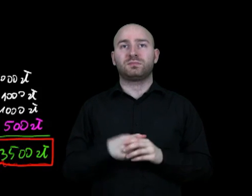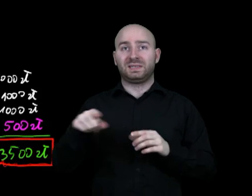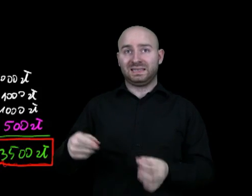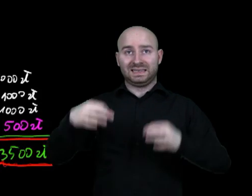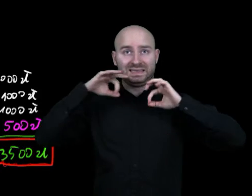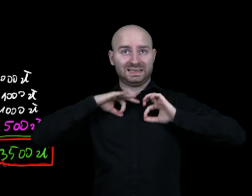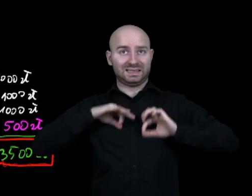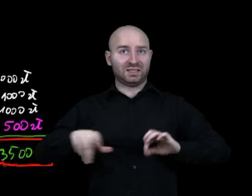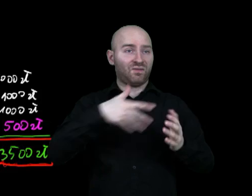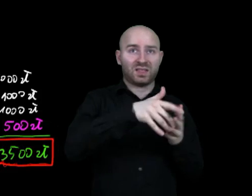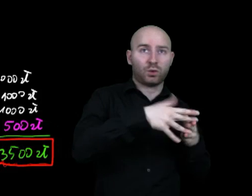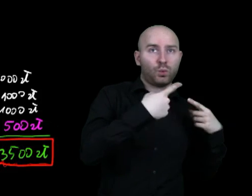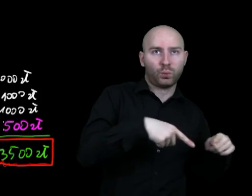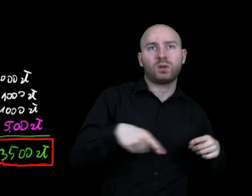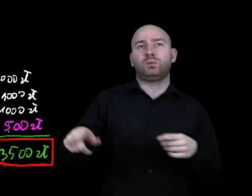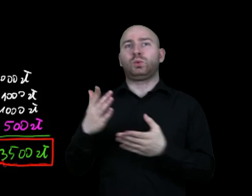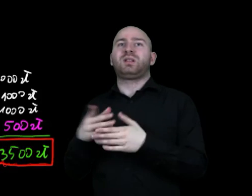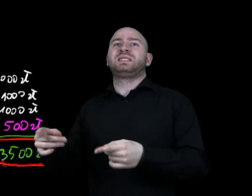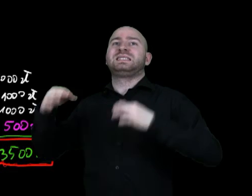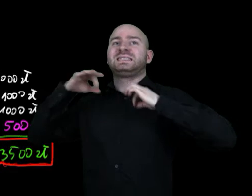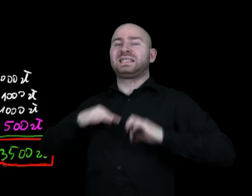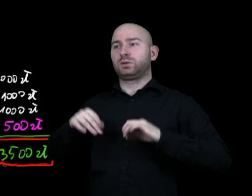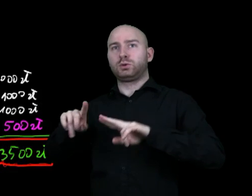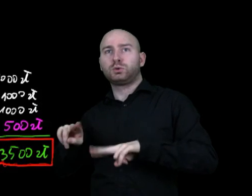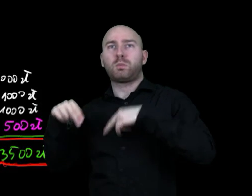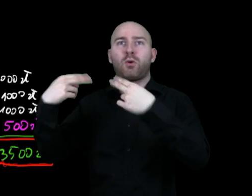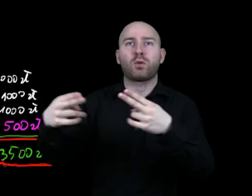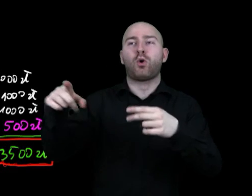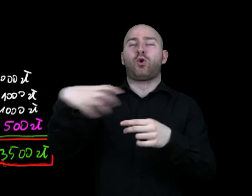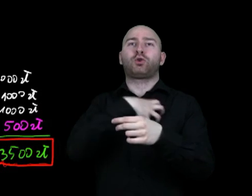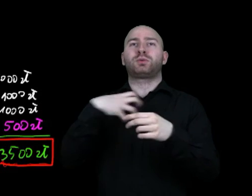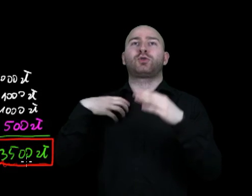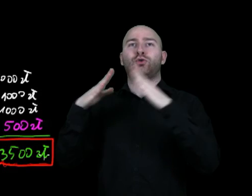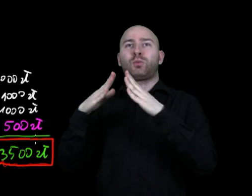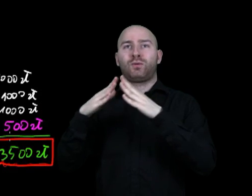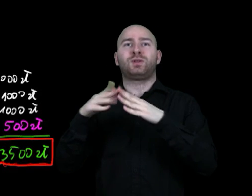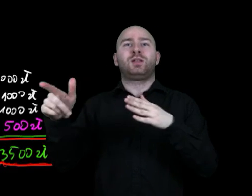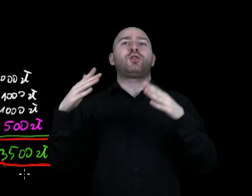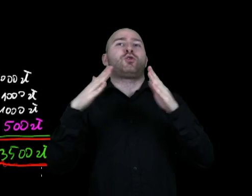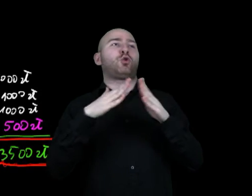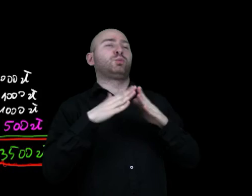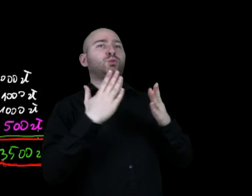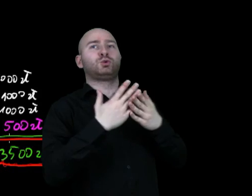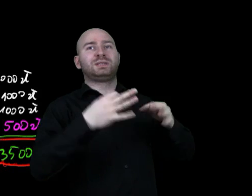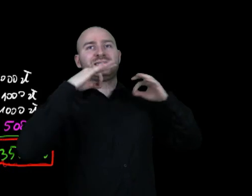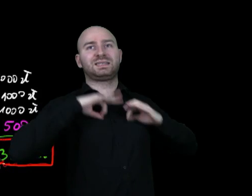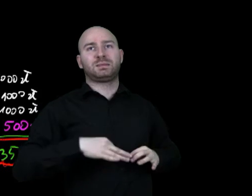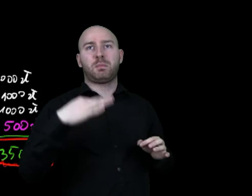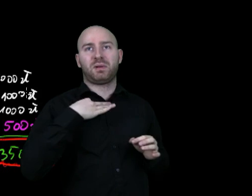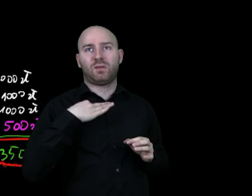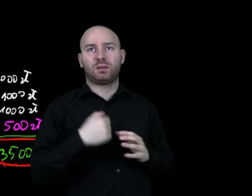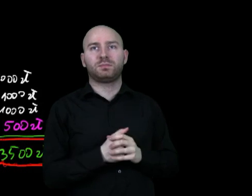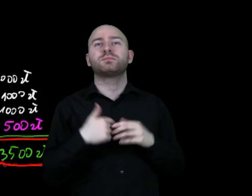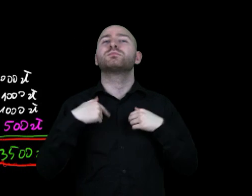zysk. To wszystko wraca do jego gospodarstwa domowego jako dochód osobisty. Mówiliśmy o tym, jak mierzyć